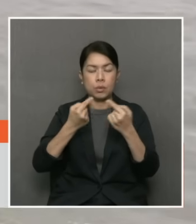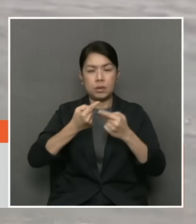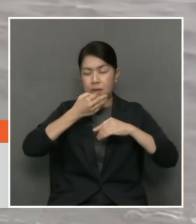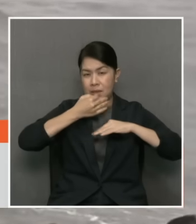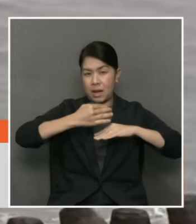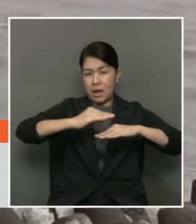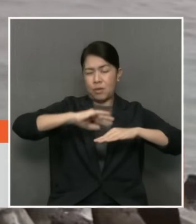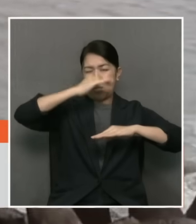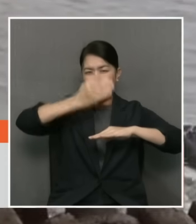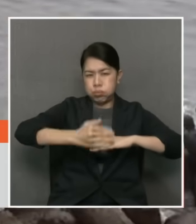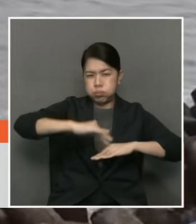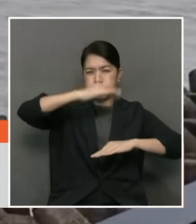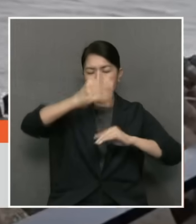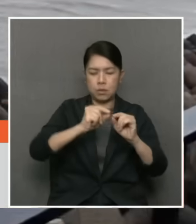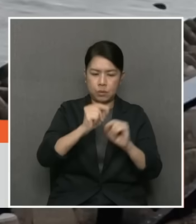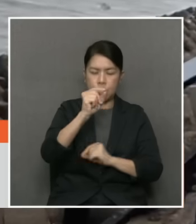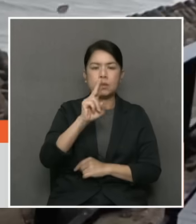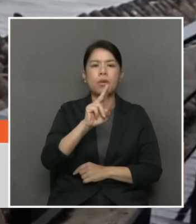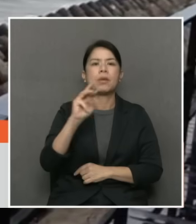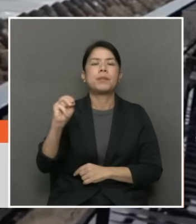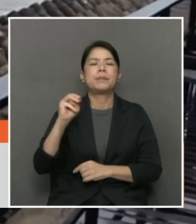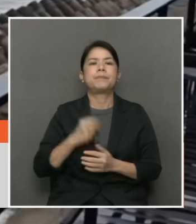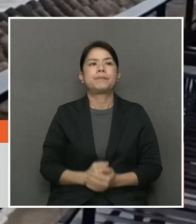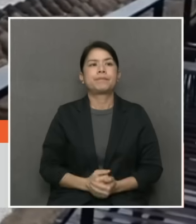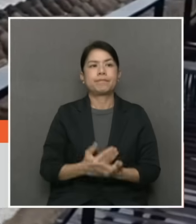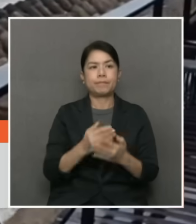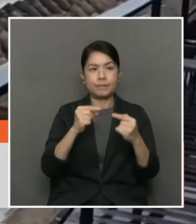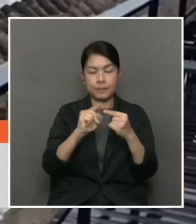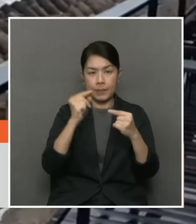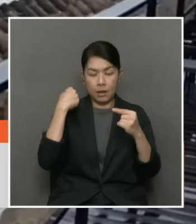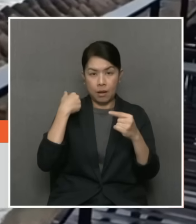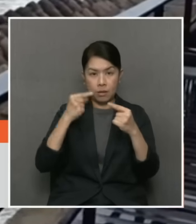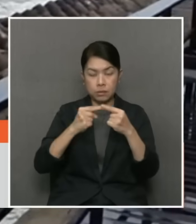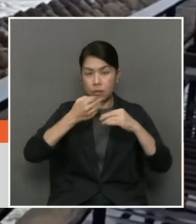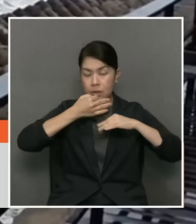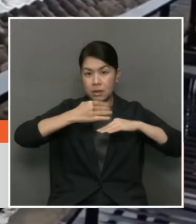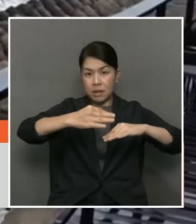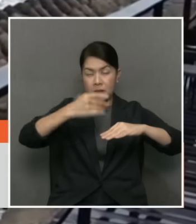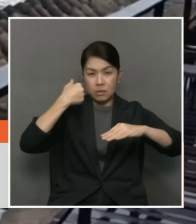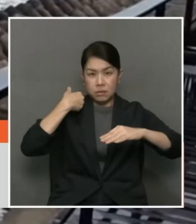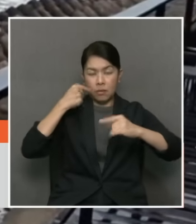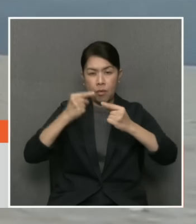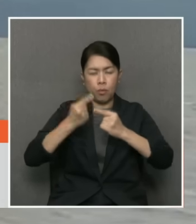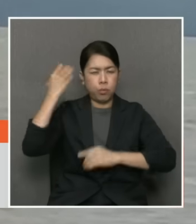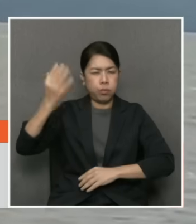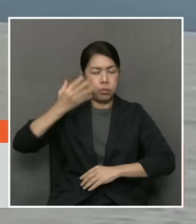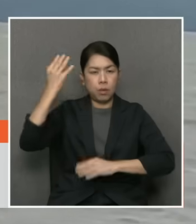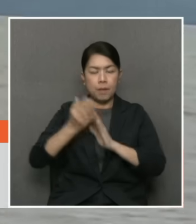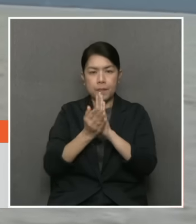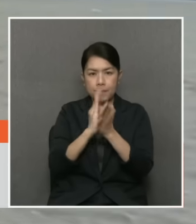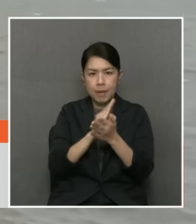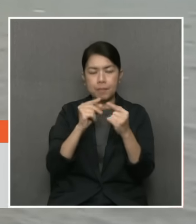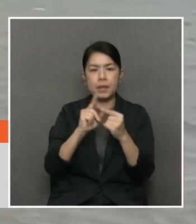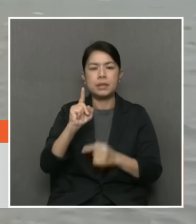มากกว่า 2เมตรนะคะในขณะเดียวกันสำหรับพายุโซนร้อนยุนยางอ่อนกำลังลงเป็นพายุ depression